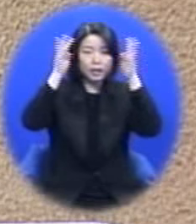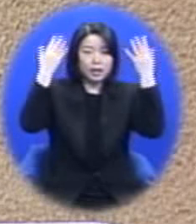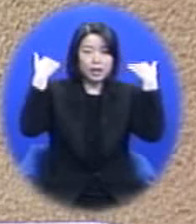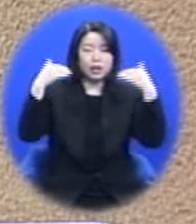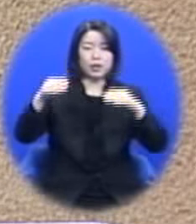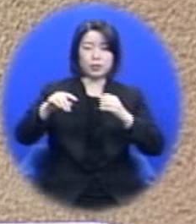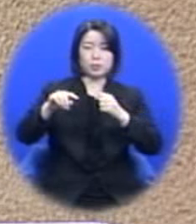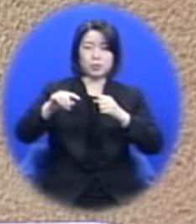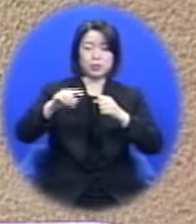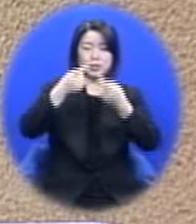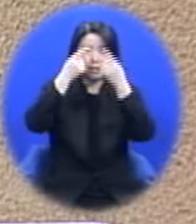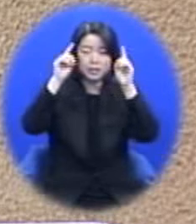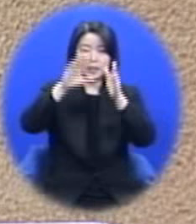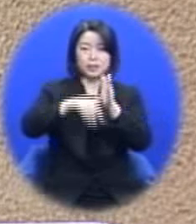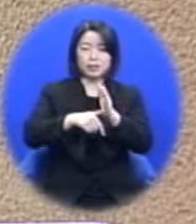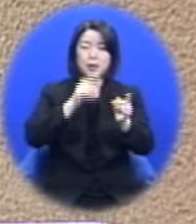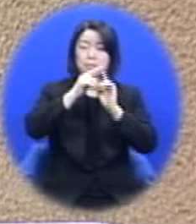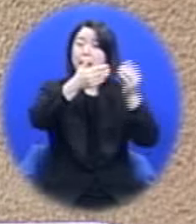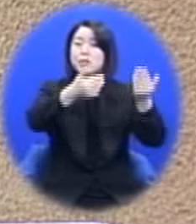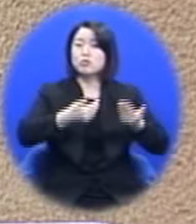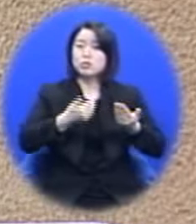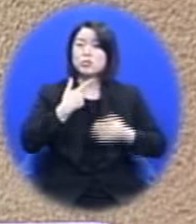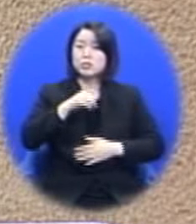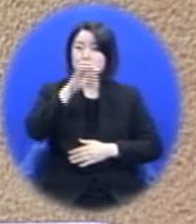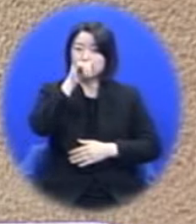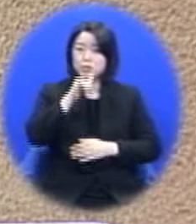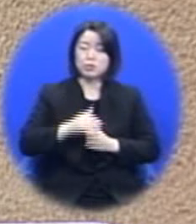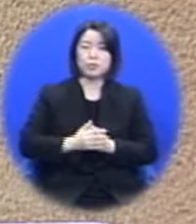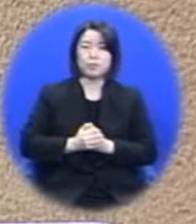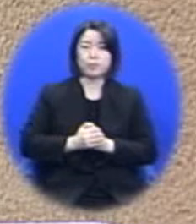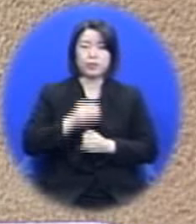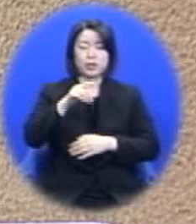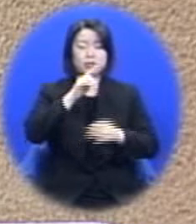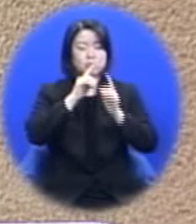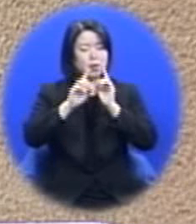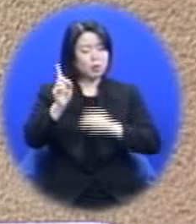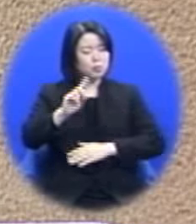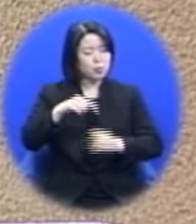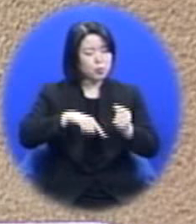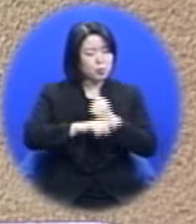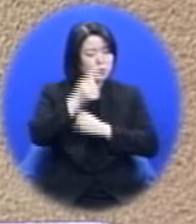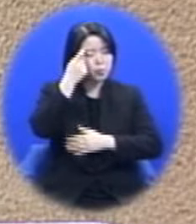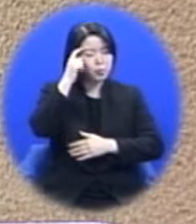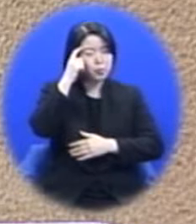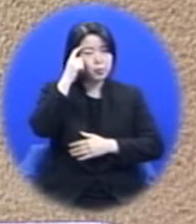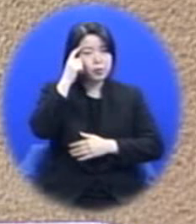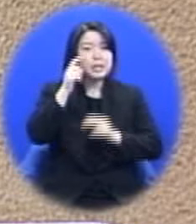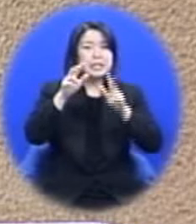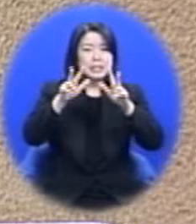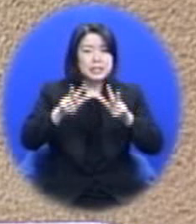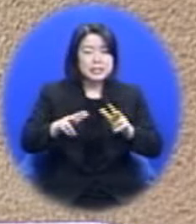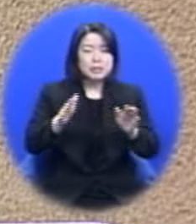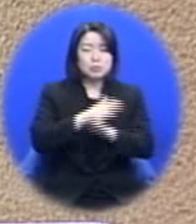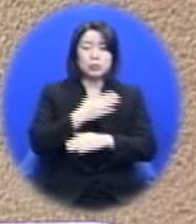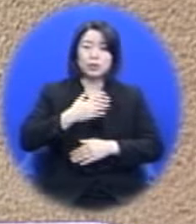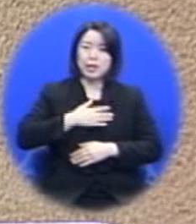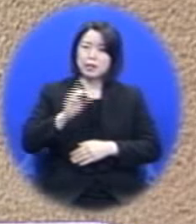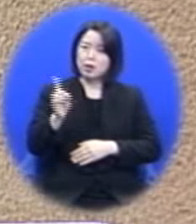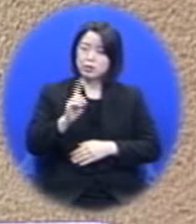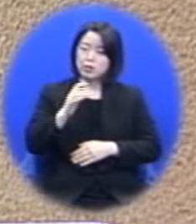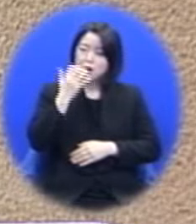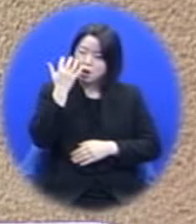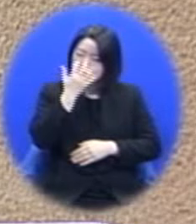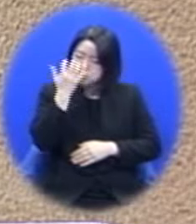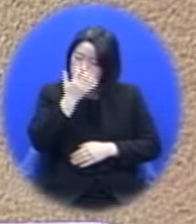저에게 그렇게 말씀하셨었어요. 그 말은 뭘 뜻하는 건가? 이제부터 나는 어떤